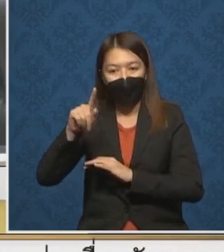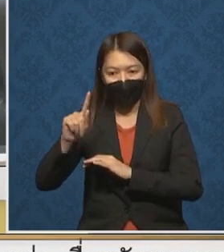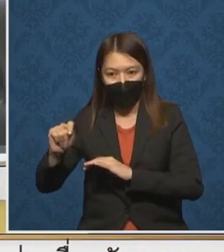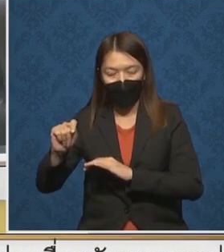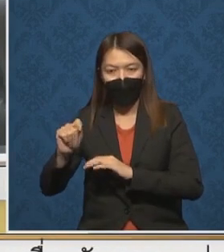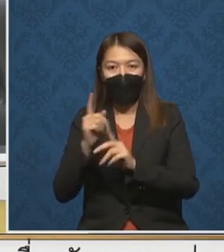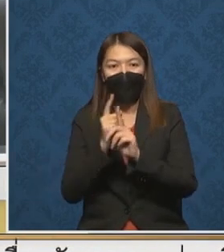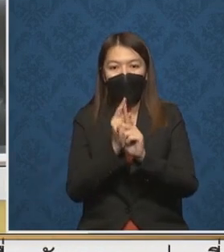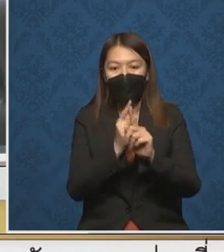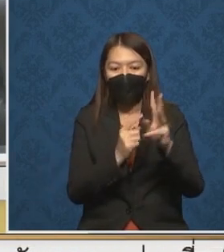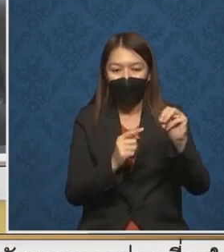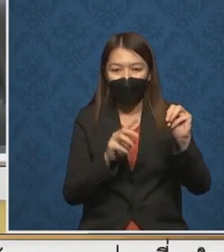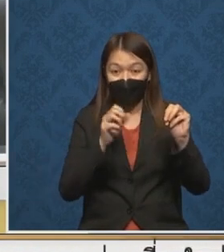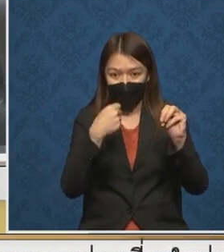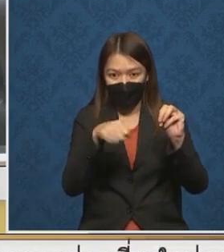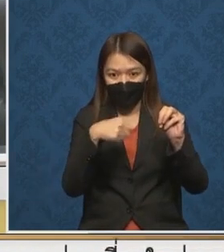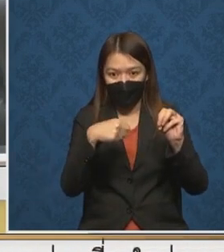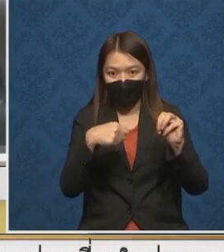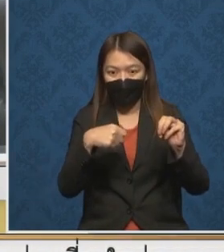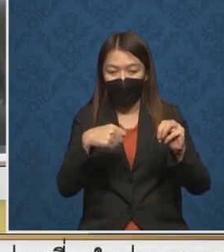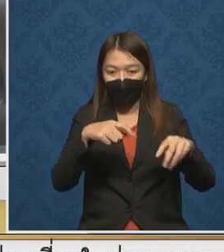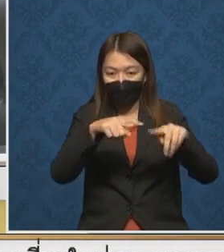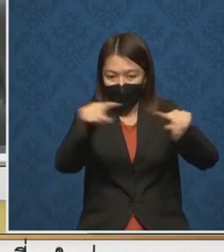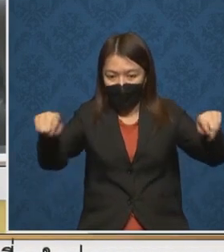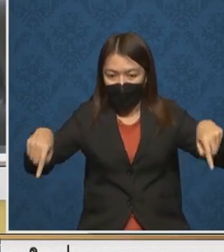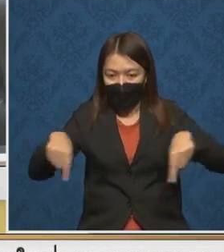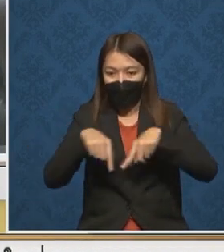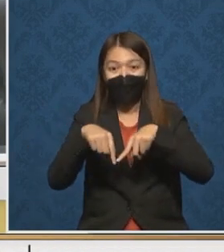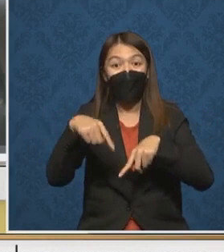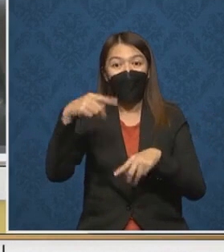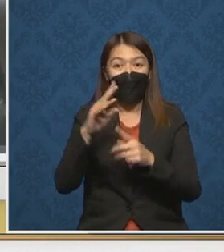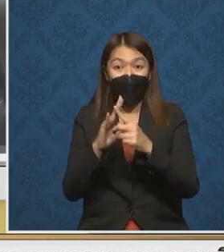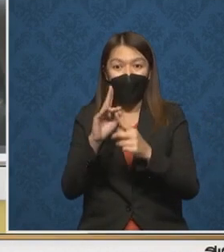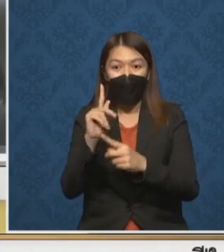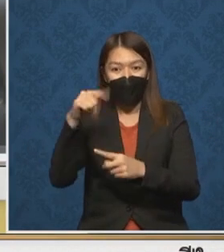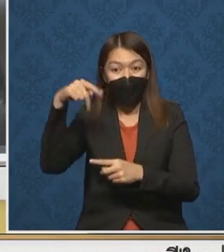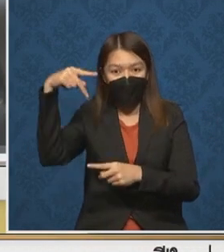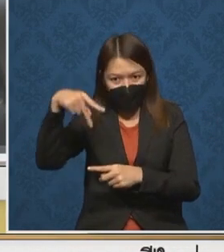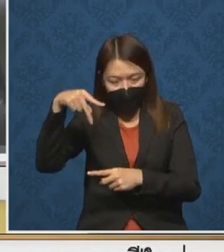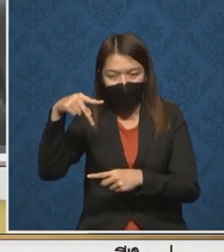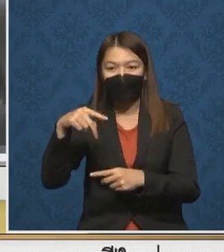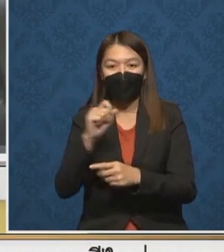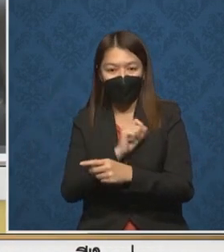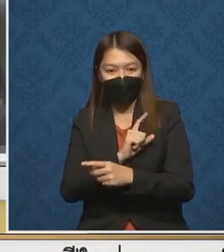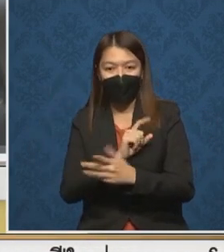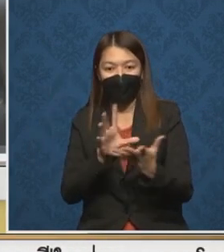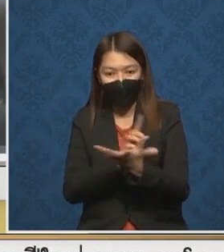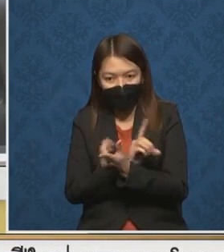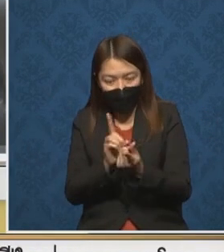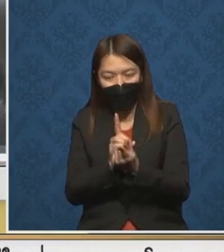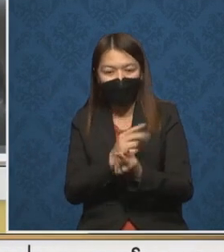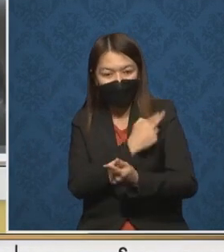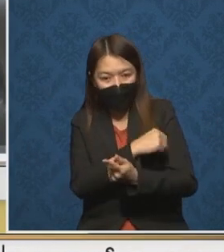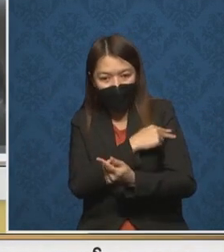มาตาสิบถ้าจะเป็เขตพิเศษต้องให้ทุกภาคส่นทงด้านสัสนาสังคมวฒนธรรมสารสุข